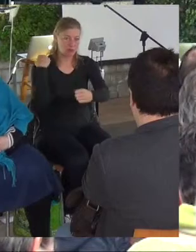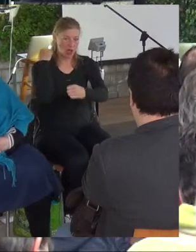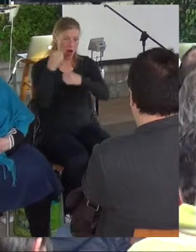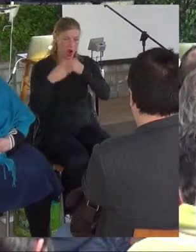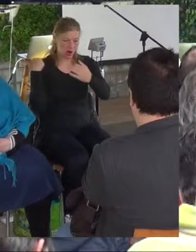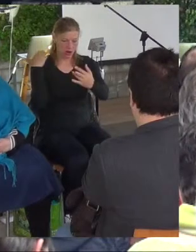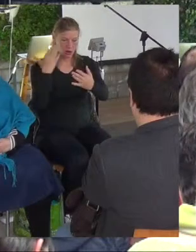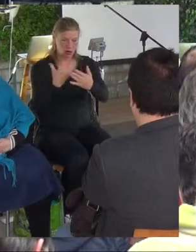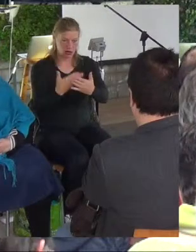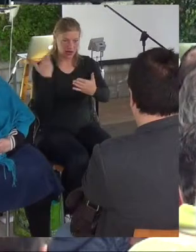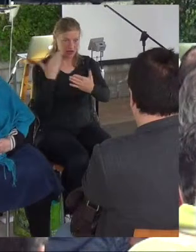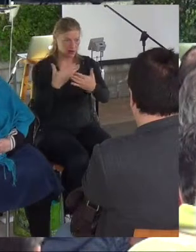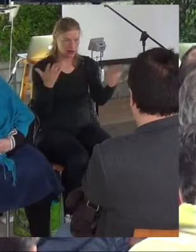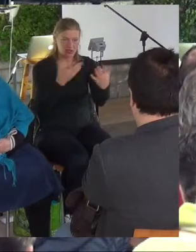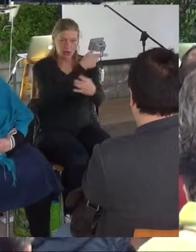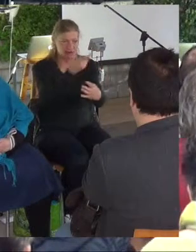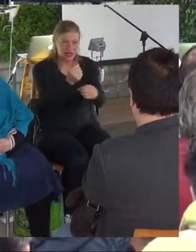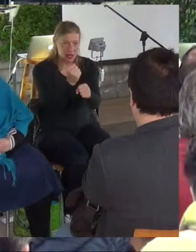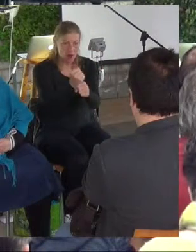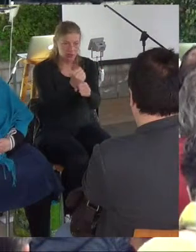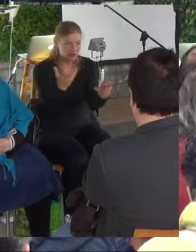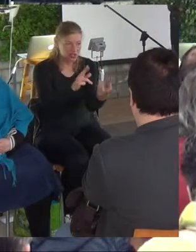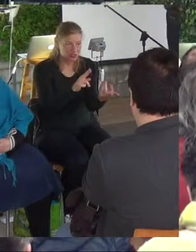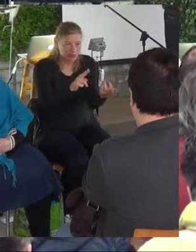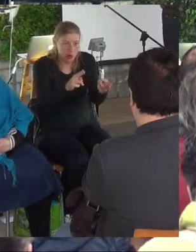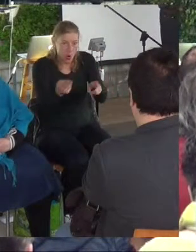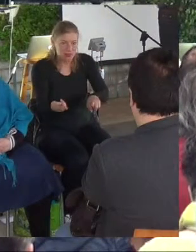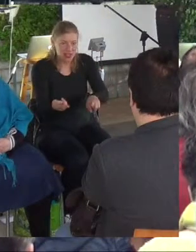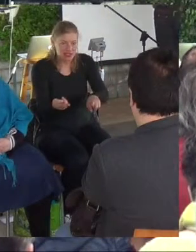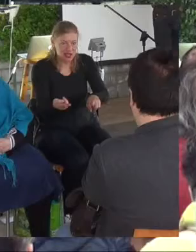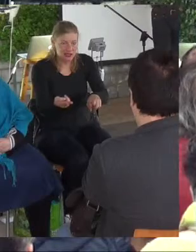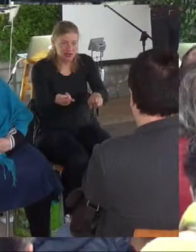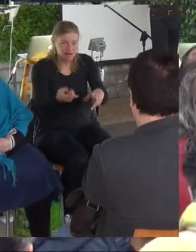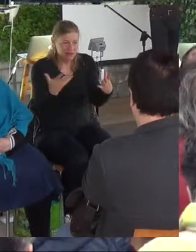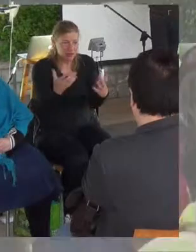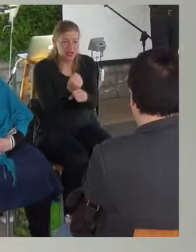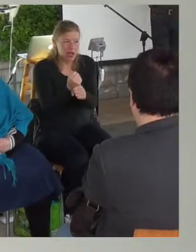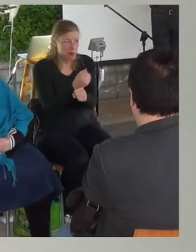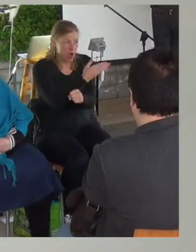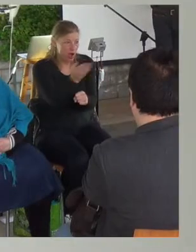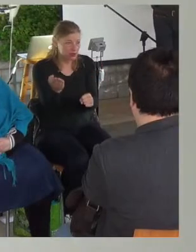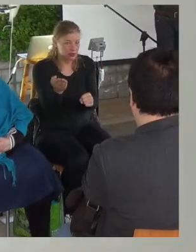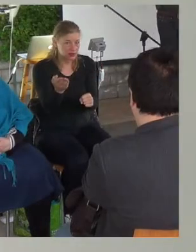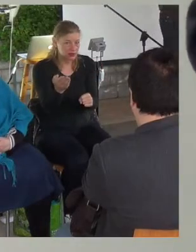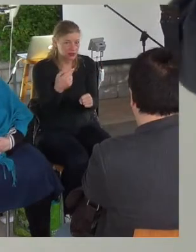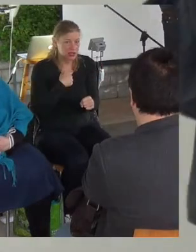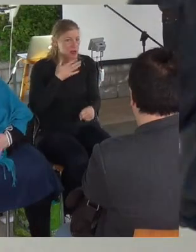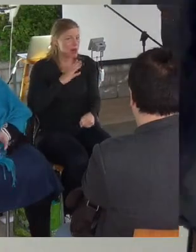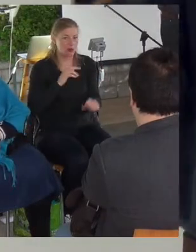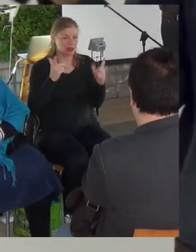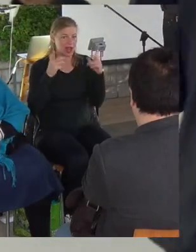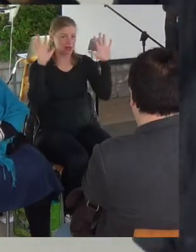Was wurde mit dem Wissen vor anderthalb Jahren hier? Was wurde daraus gemacht? Ich brauche keinen